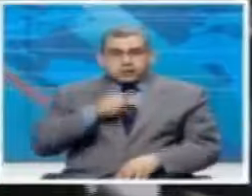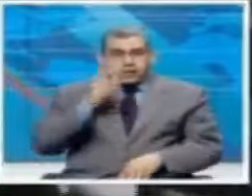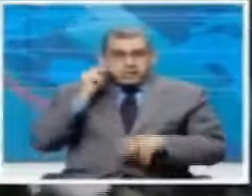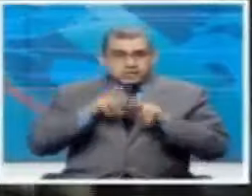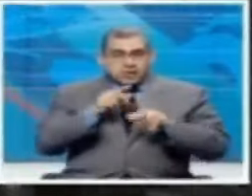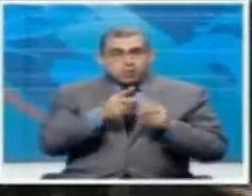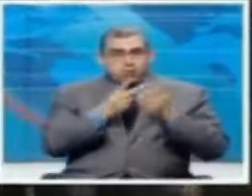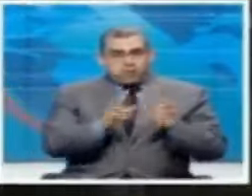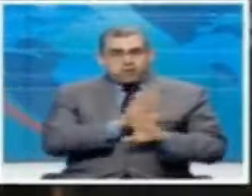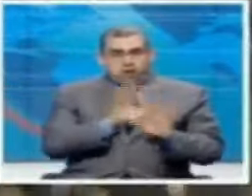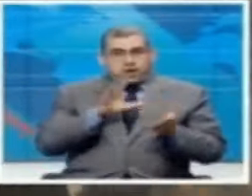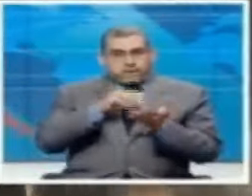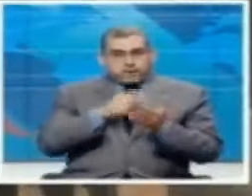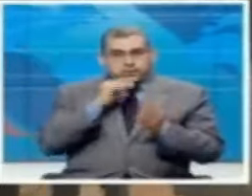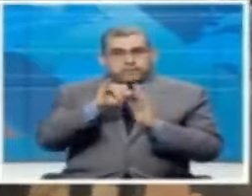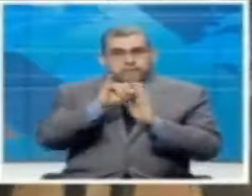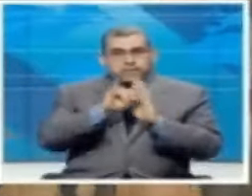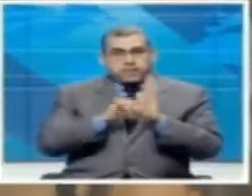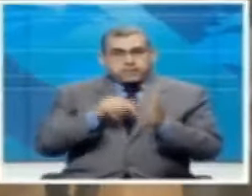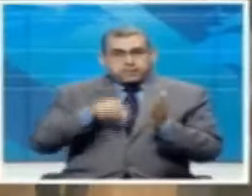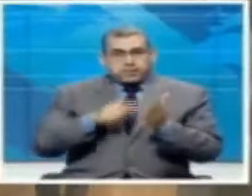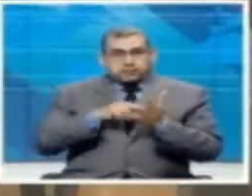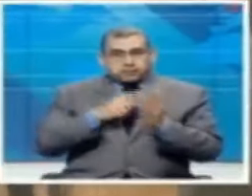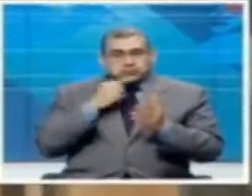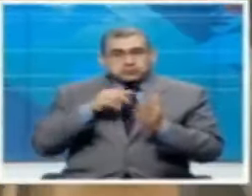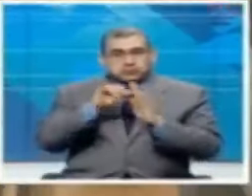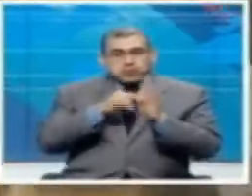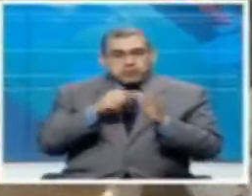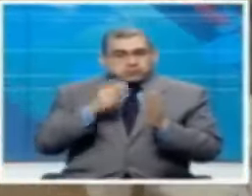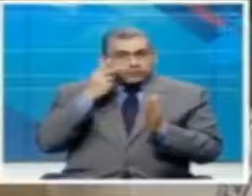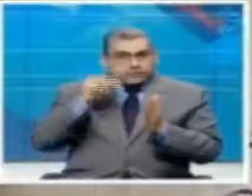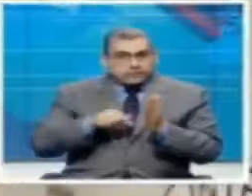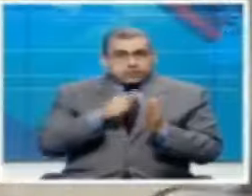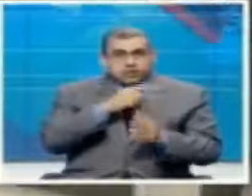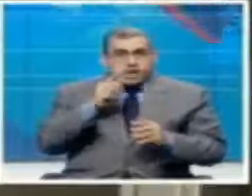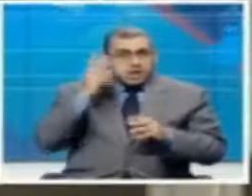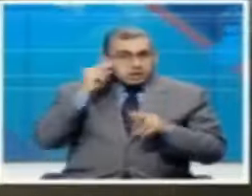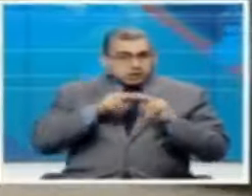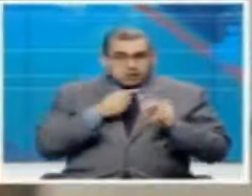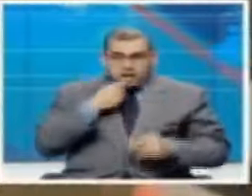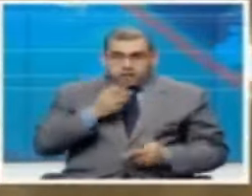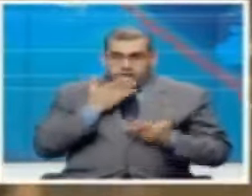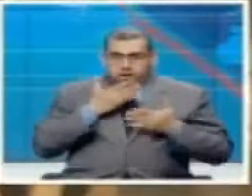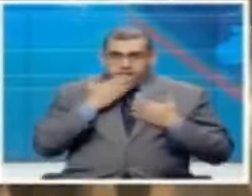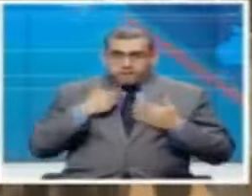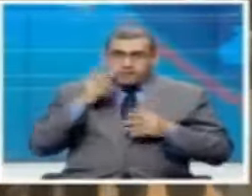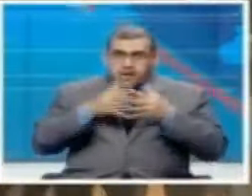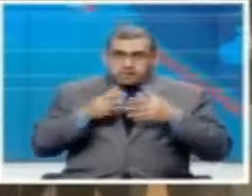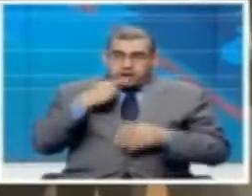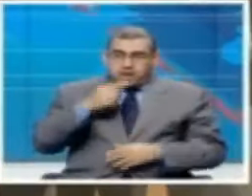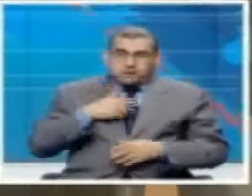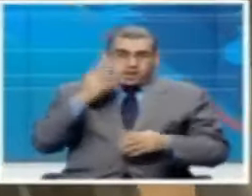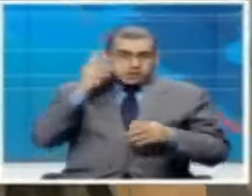سابق ان اسرائيل وا فقت مبدئيا على بنود المقترح في حين لم تؤكد سلطات الاحتلال تصريحات